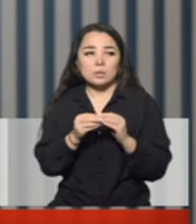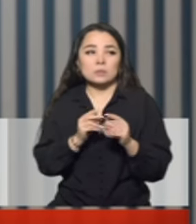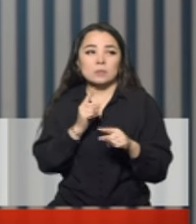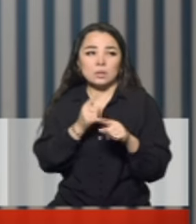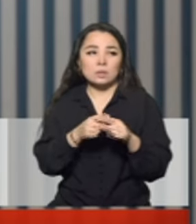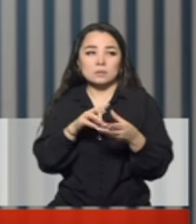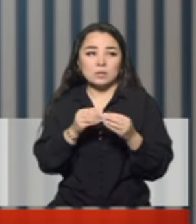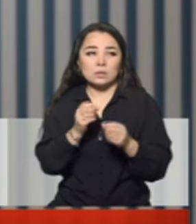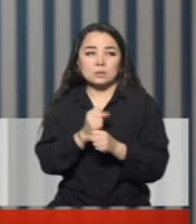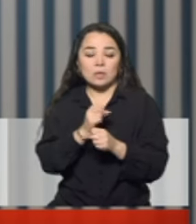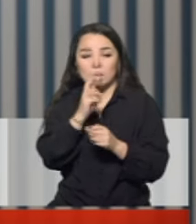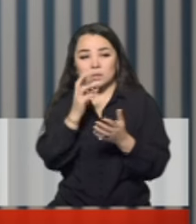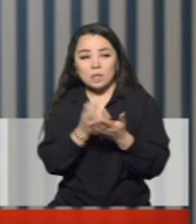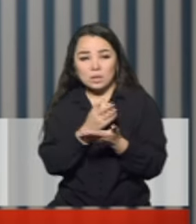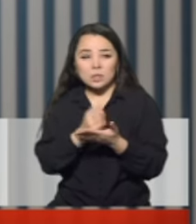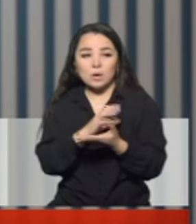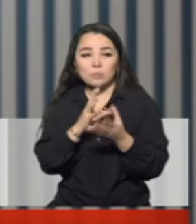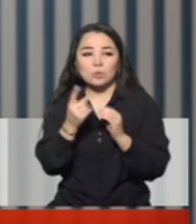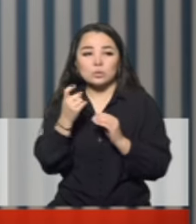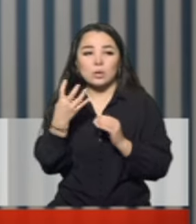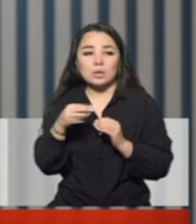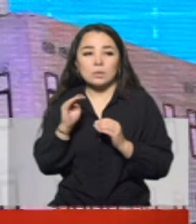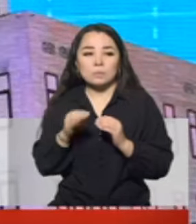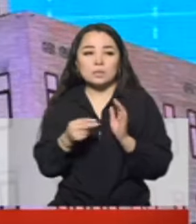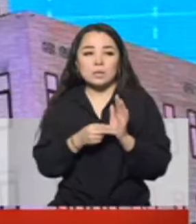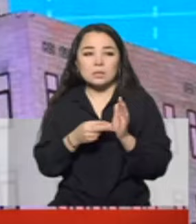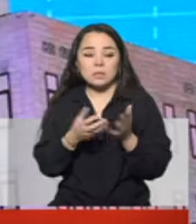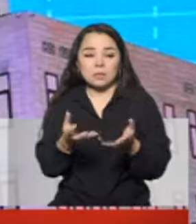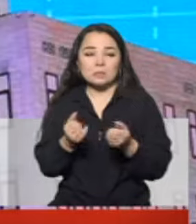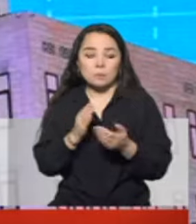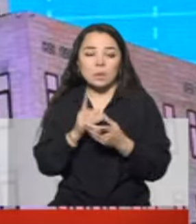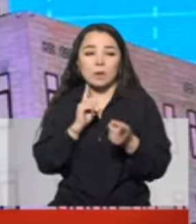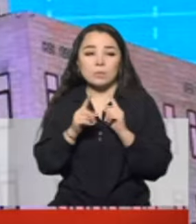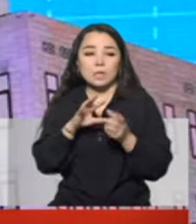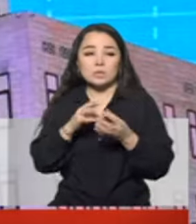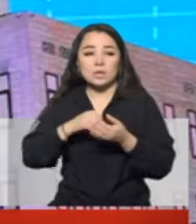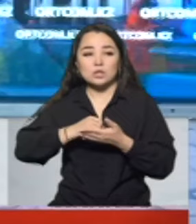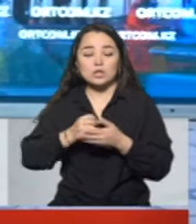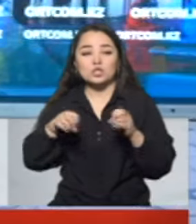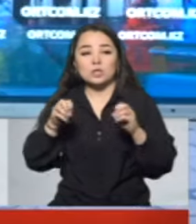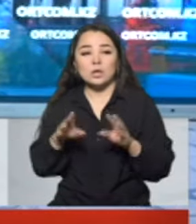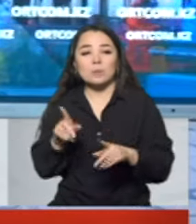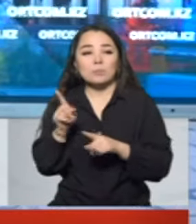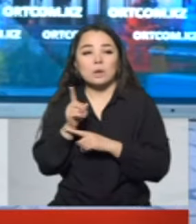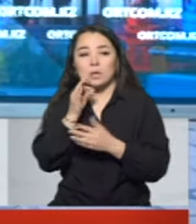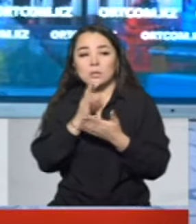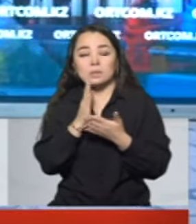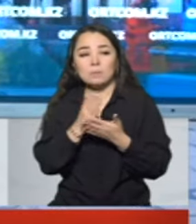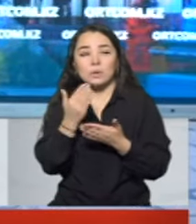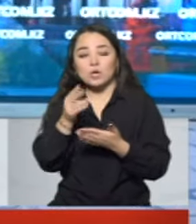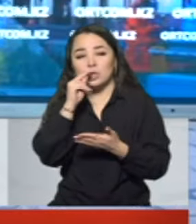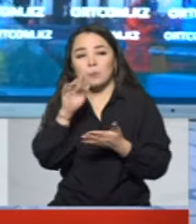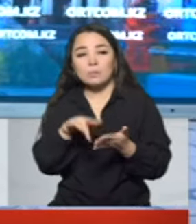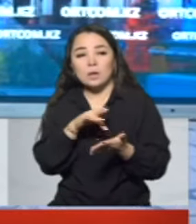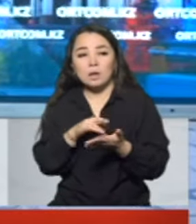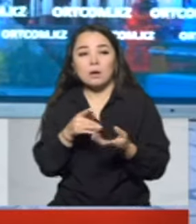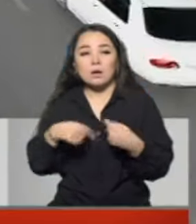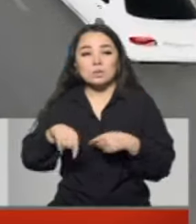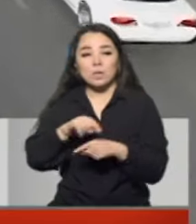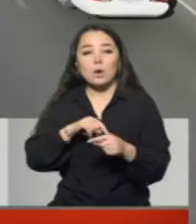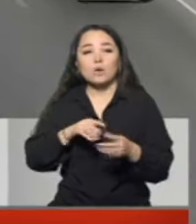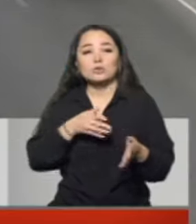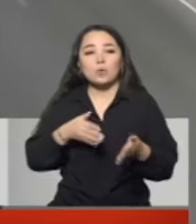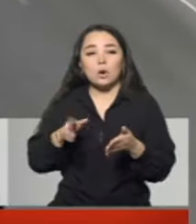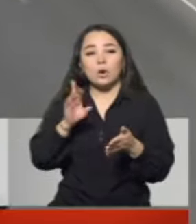қызметкерлердің жалақысы 140 000 теңгеден асты. Брифинг барысында шешімін күткен мәселелер жайы да сөз болды. Шымкенттің айналма жолы мен